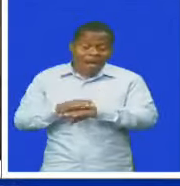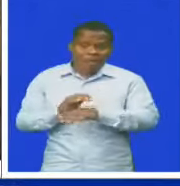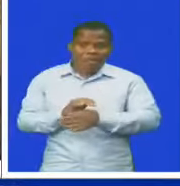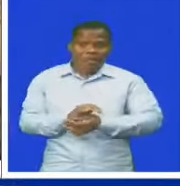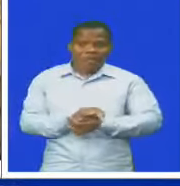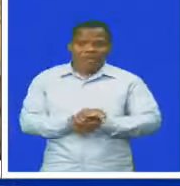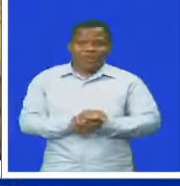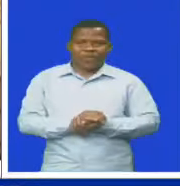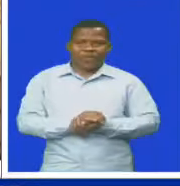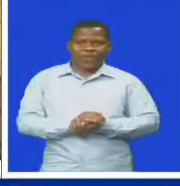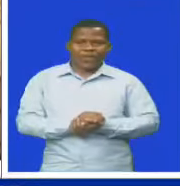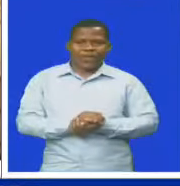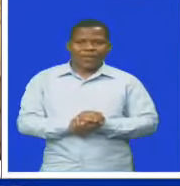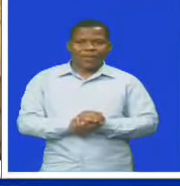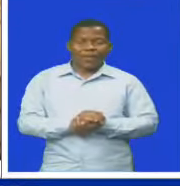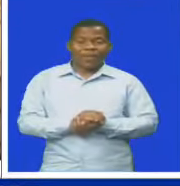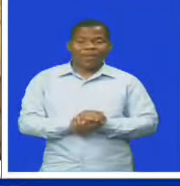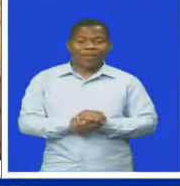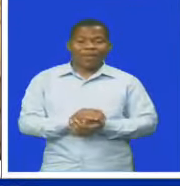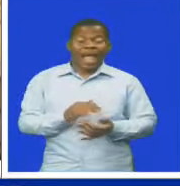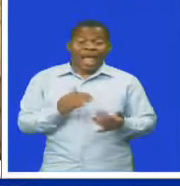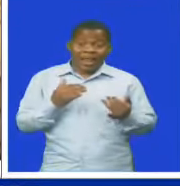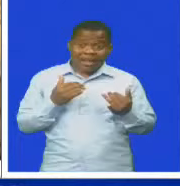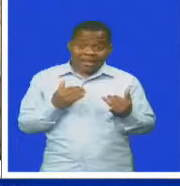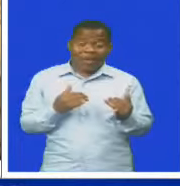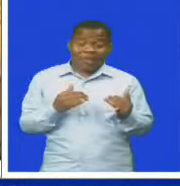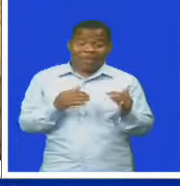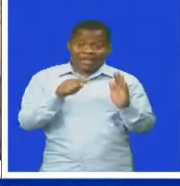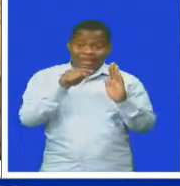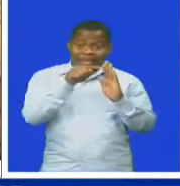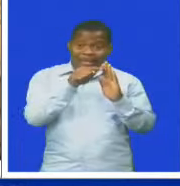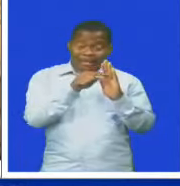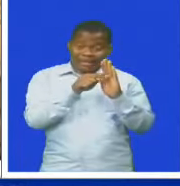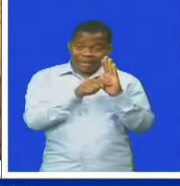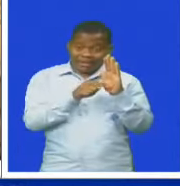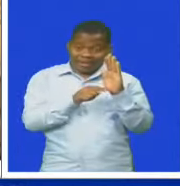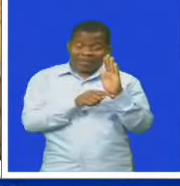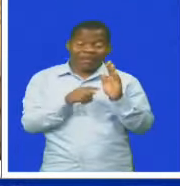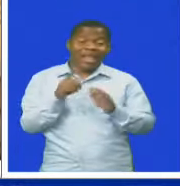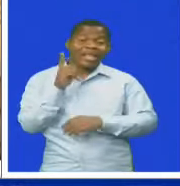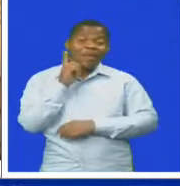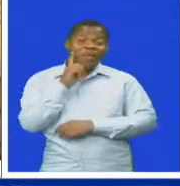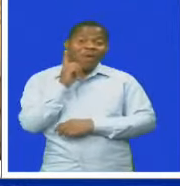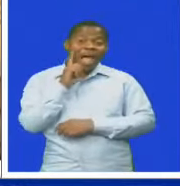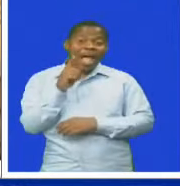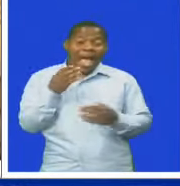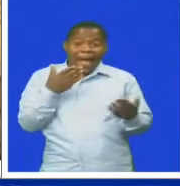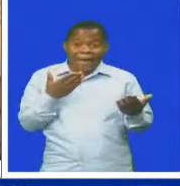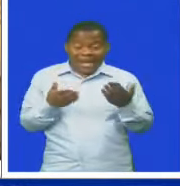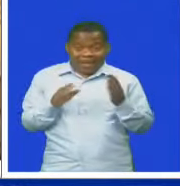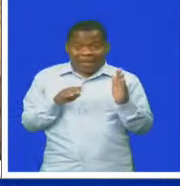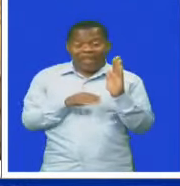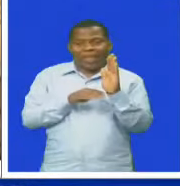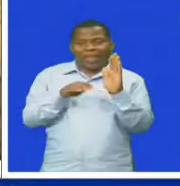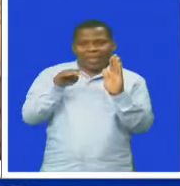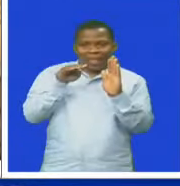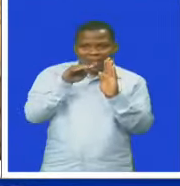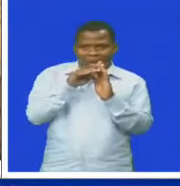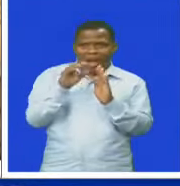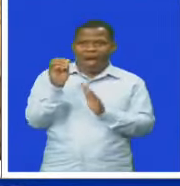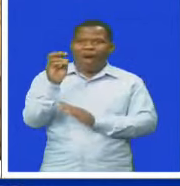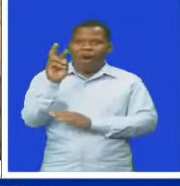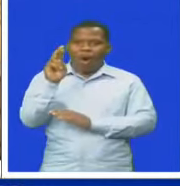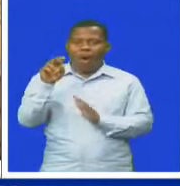nalona makubuka ema guidelines ku it's either iyehla noma iyenyuka kutangalo ukuthi kusenda kube kanjani ku